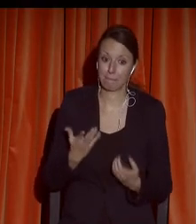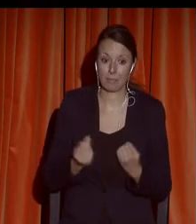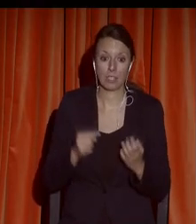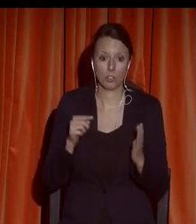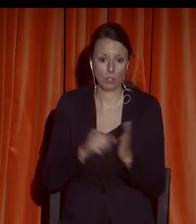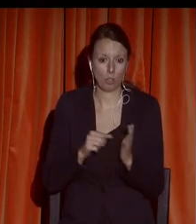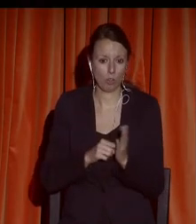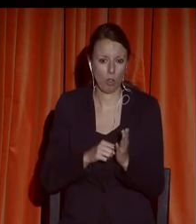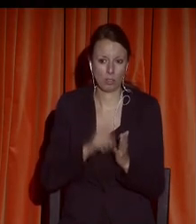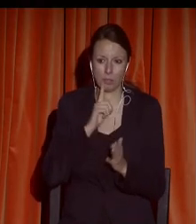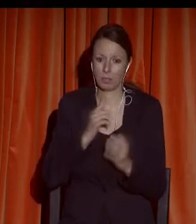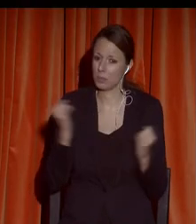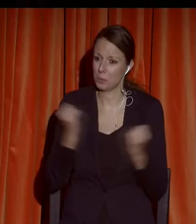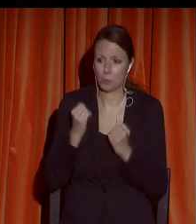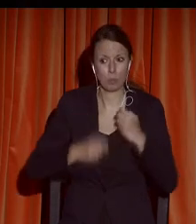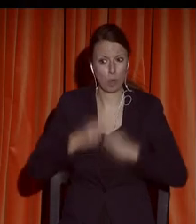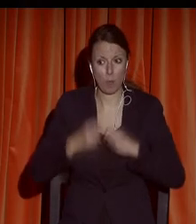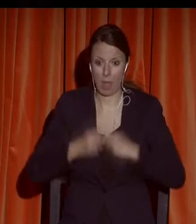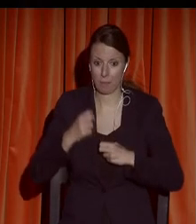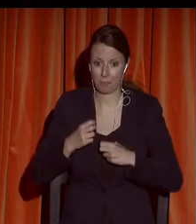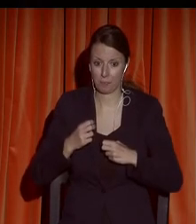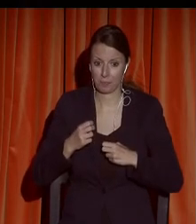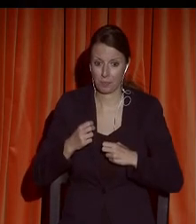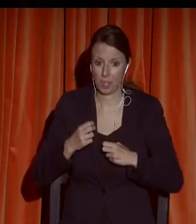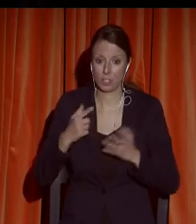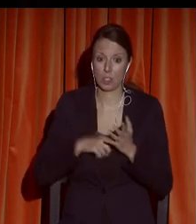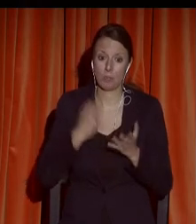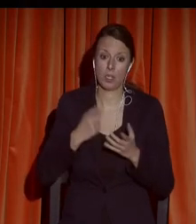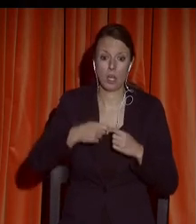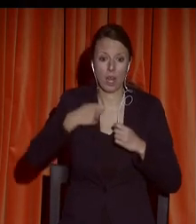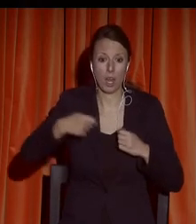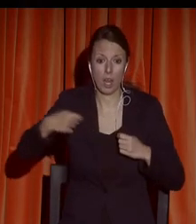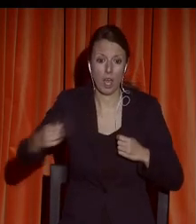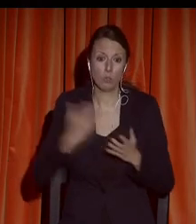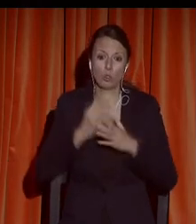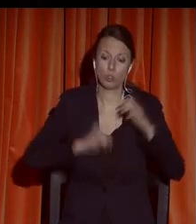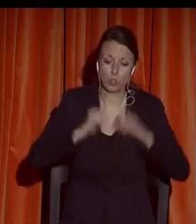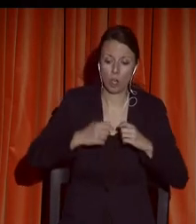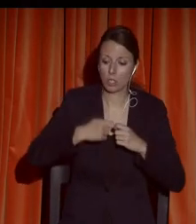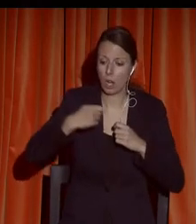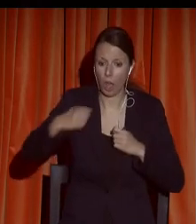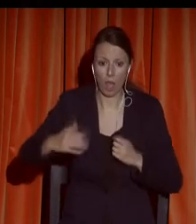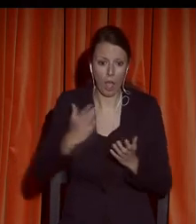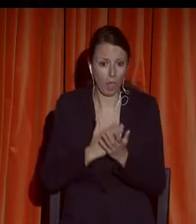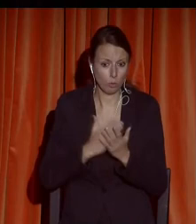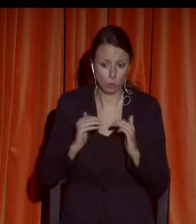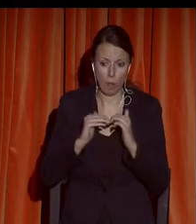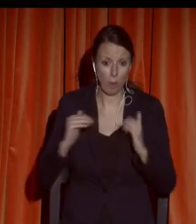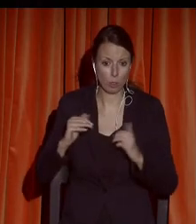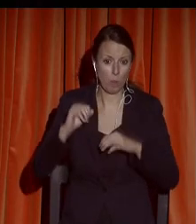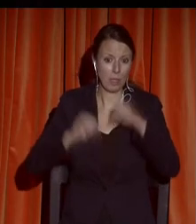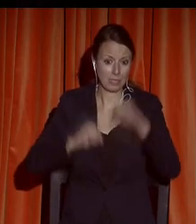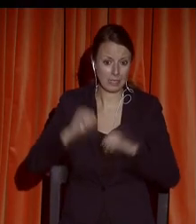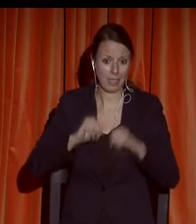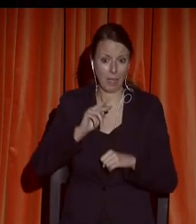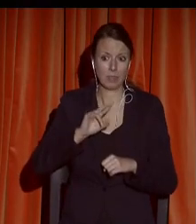to jest bardzo duży problem z przewlekłością postępowania już na etapie Trybunału. Niedawno rozmawialiśmy o sprawach,